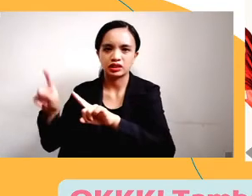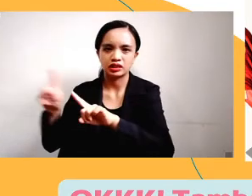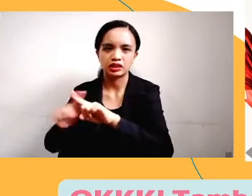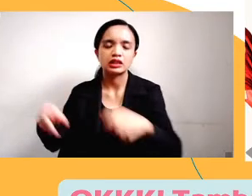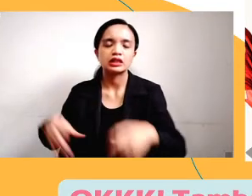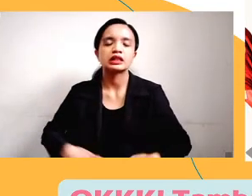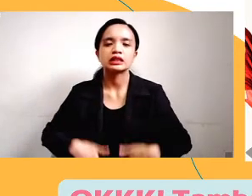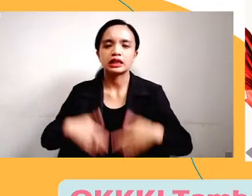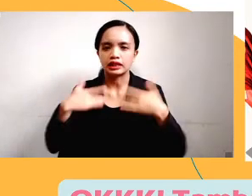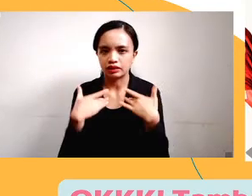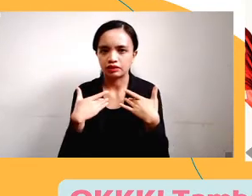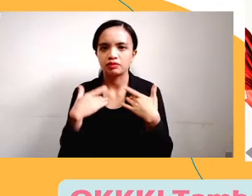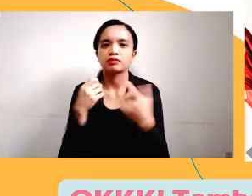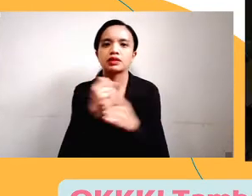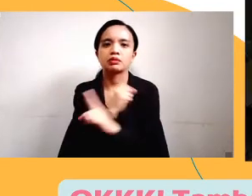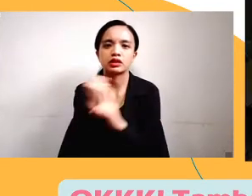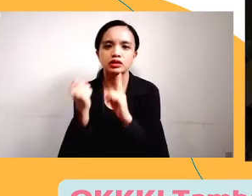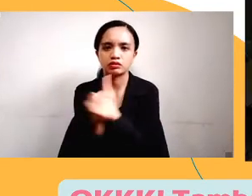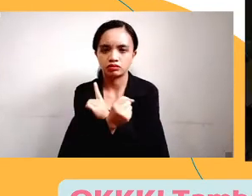mga tao.